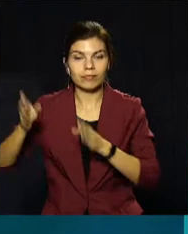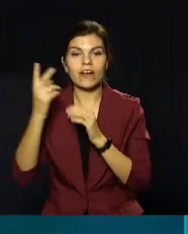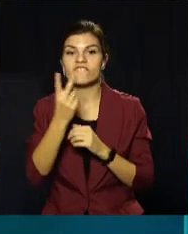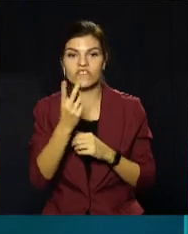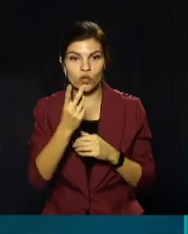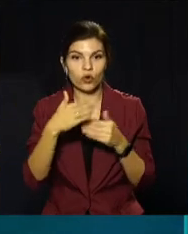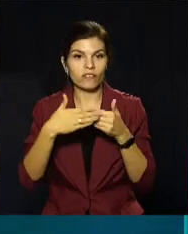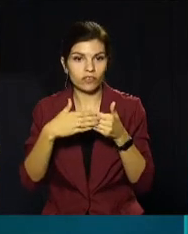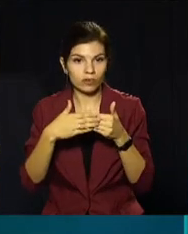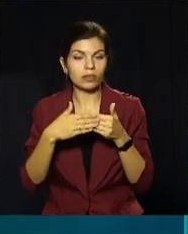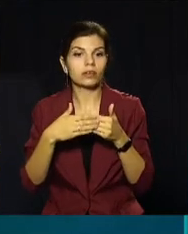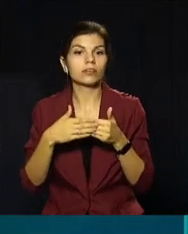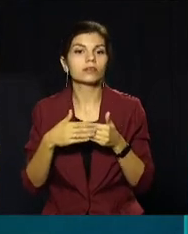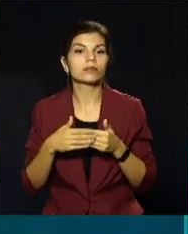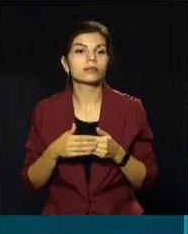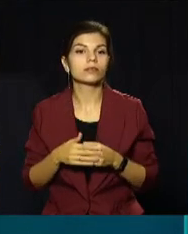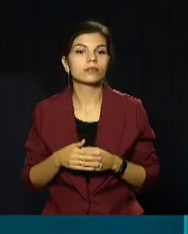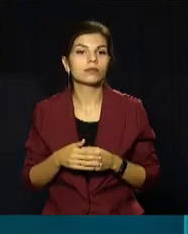на металлопластиковые,